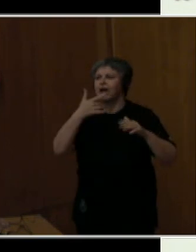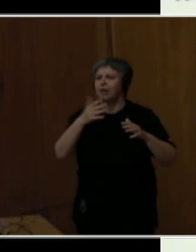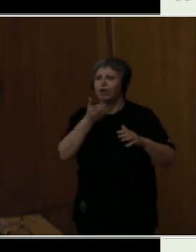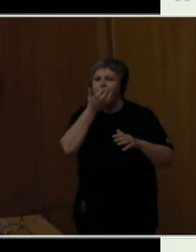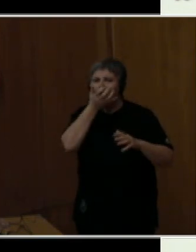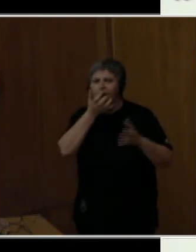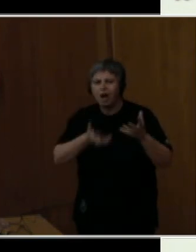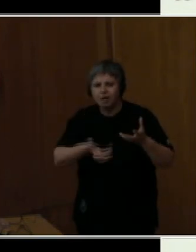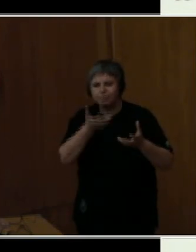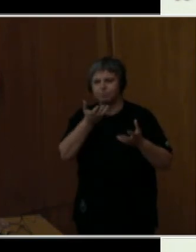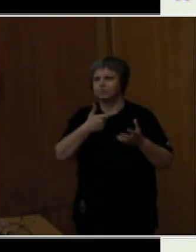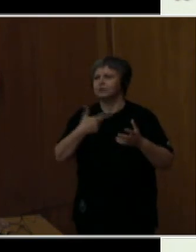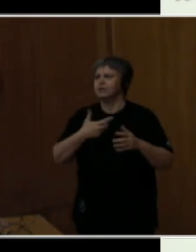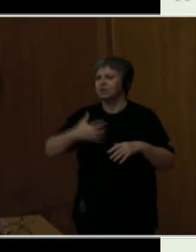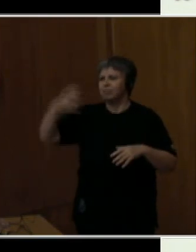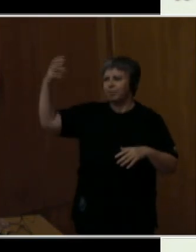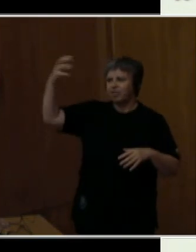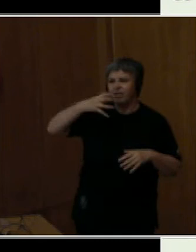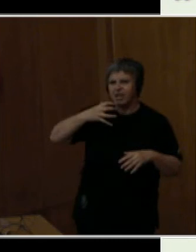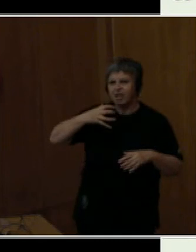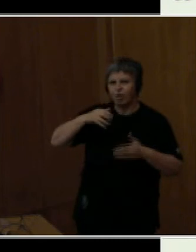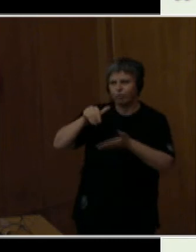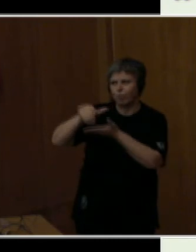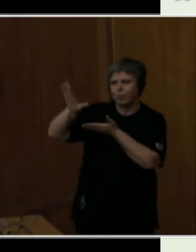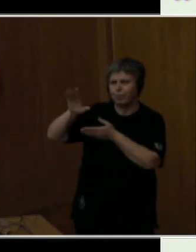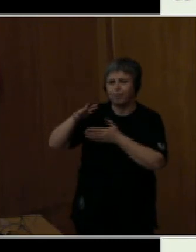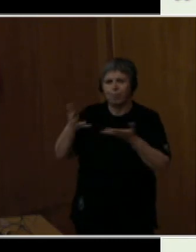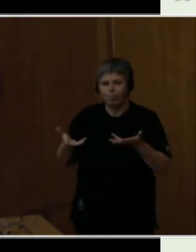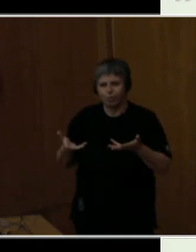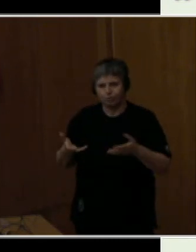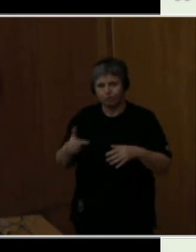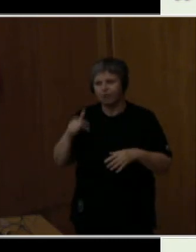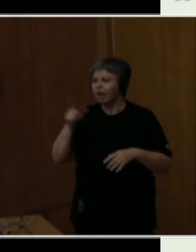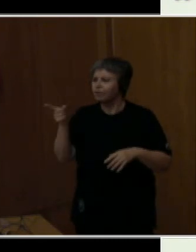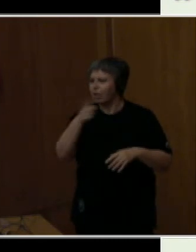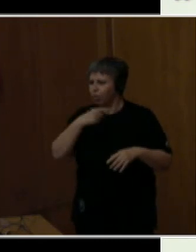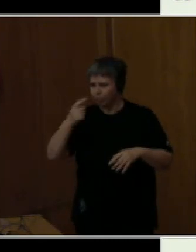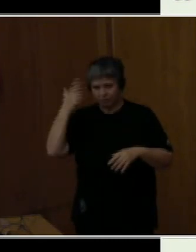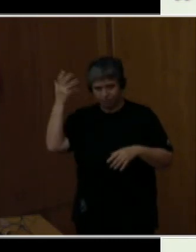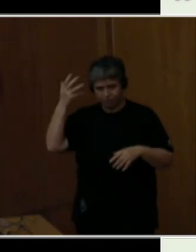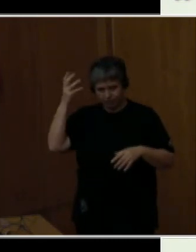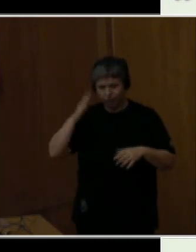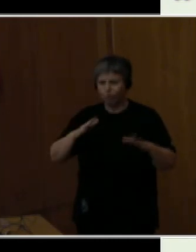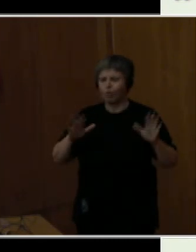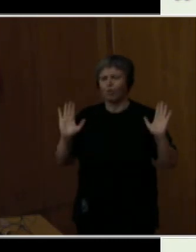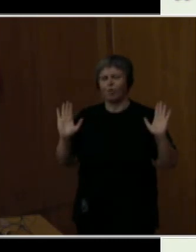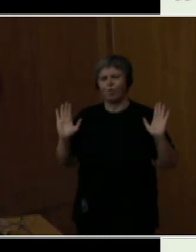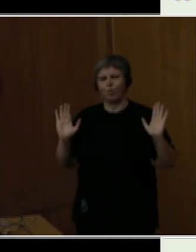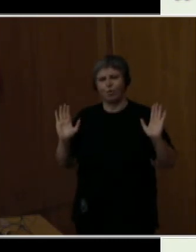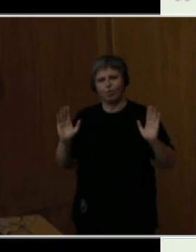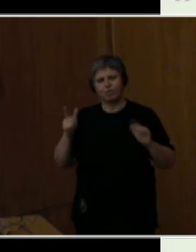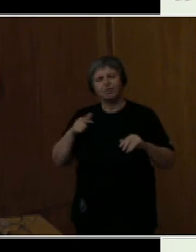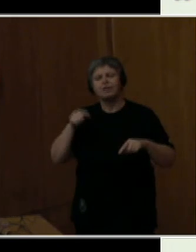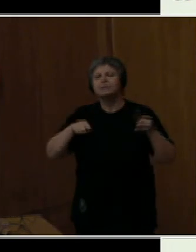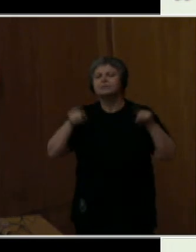οτιδήποτε. Οπότε όλα αυτά δεν είναι επιστημονική φαντασία, υπάρχουν. Και αν δεν τα έχετε δει ακόμα κάπου γύρω σας, θα τα δείτε σύντομα και σε άλλες χώρες